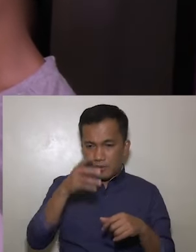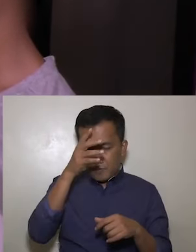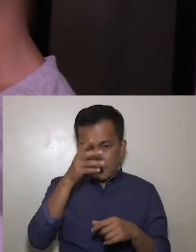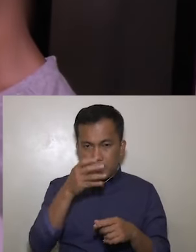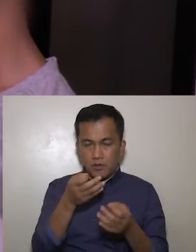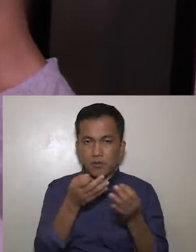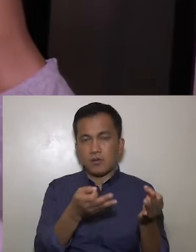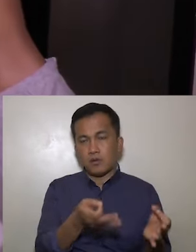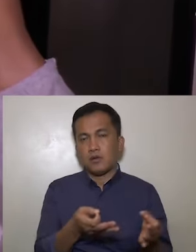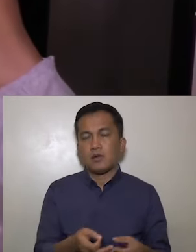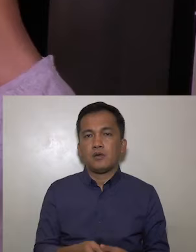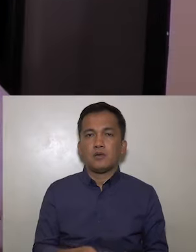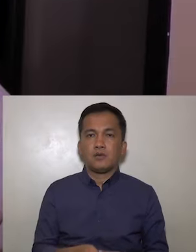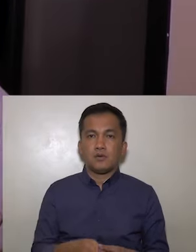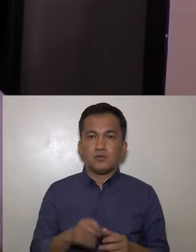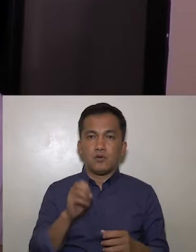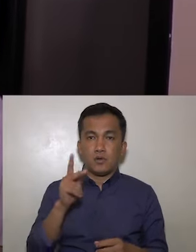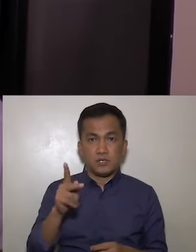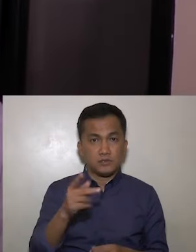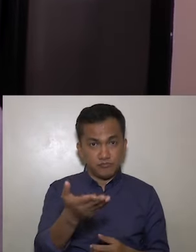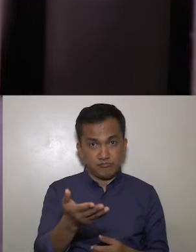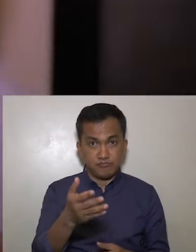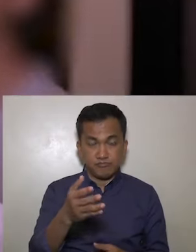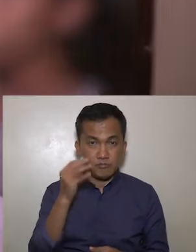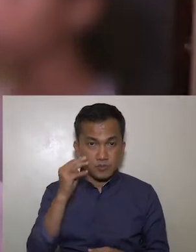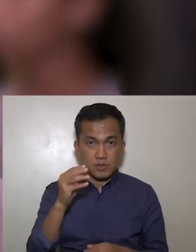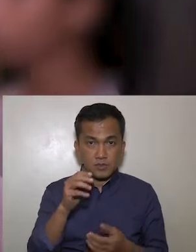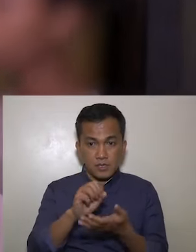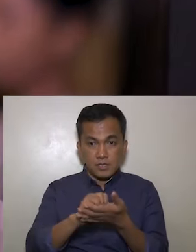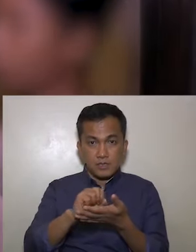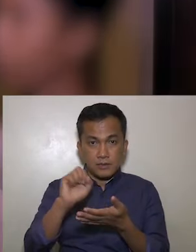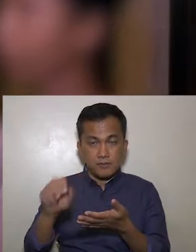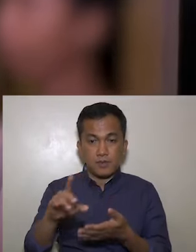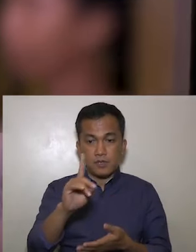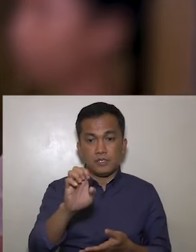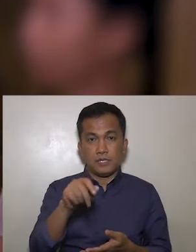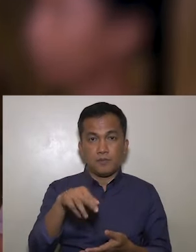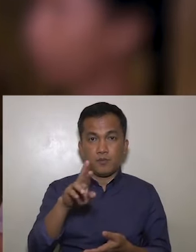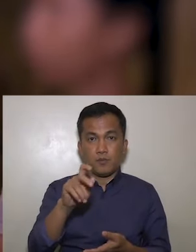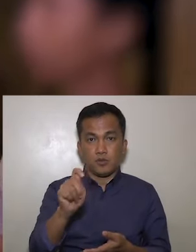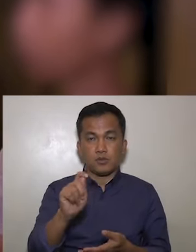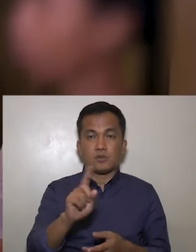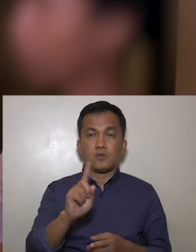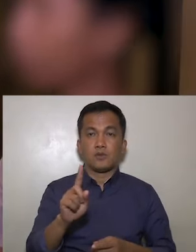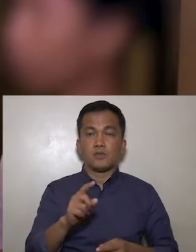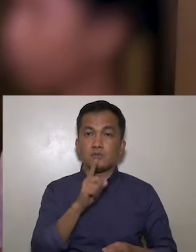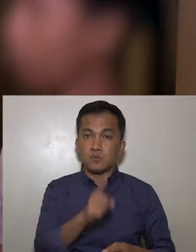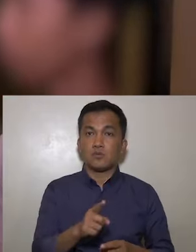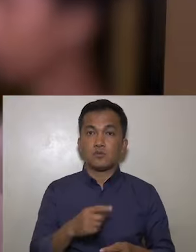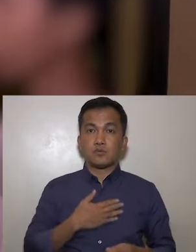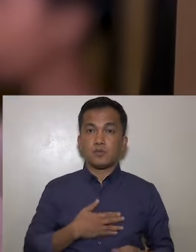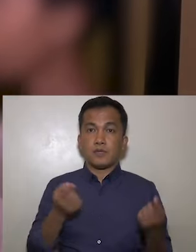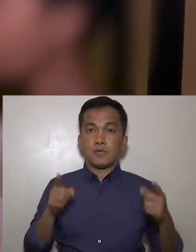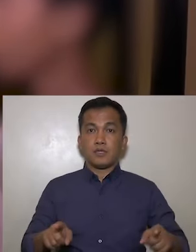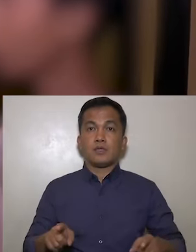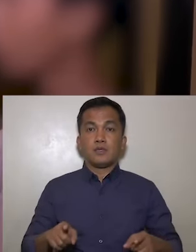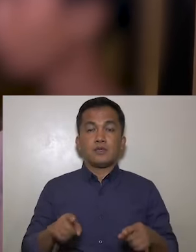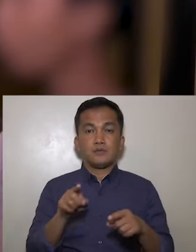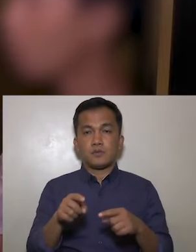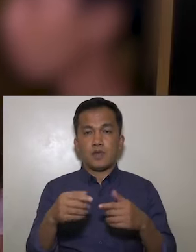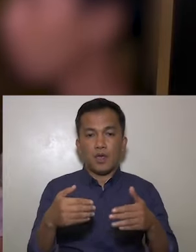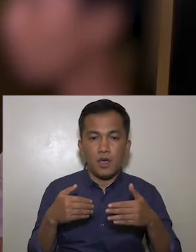nyo nagbabayad ng bahay niya. Ano, okay ba sa'yo, ma'am, na i-deport natin o... Ano bang talaga ang gusto niyo